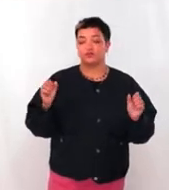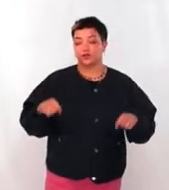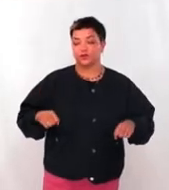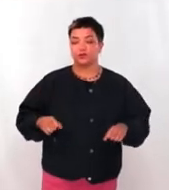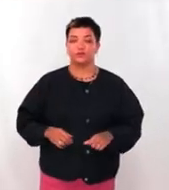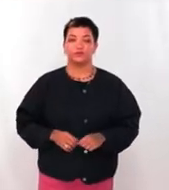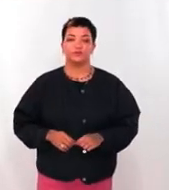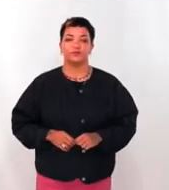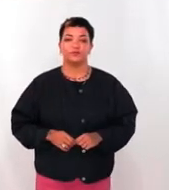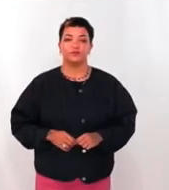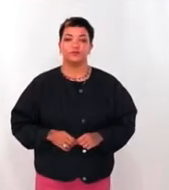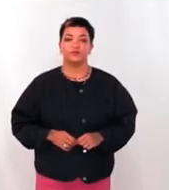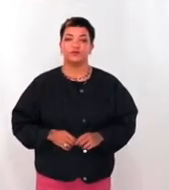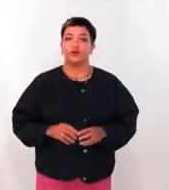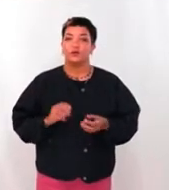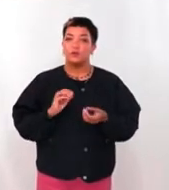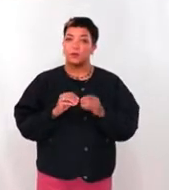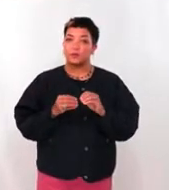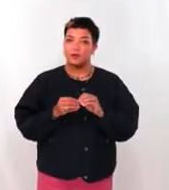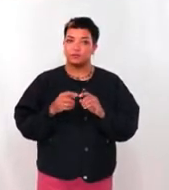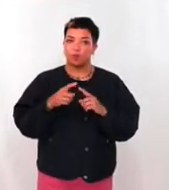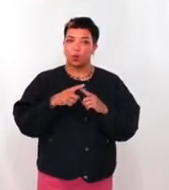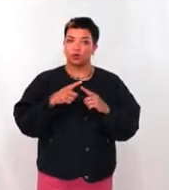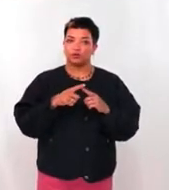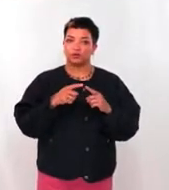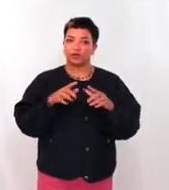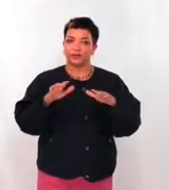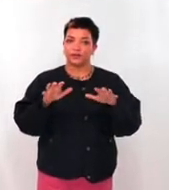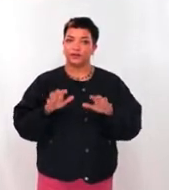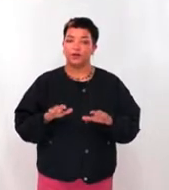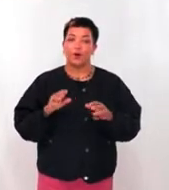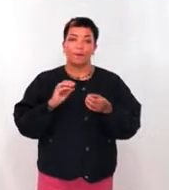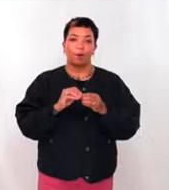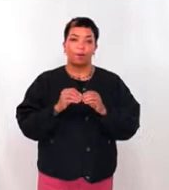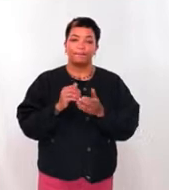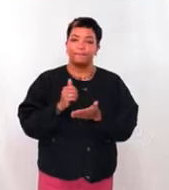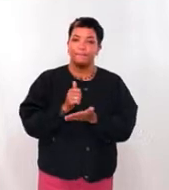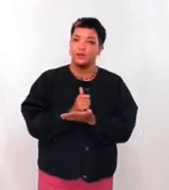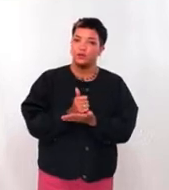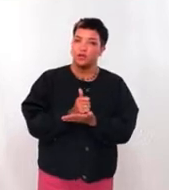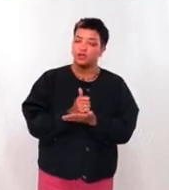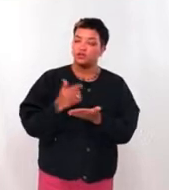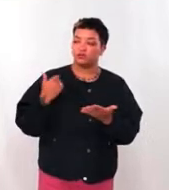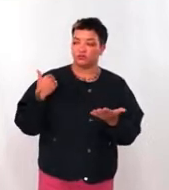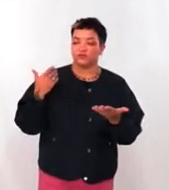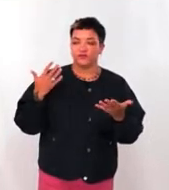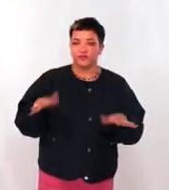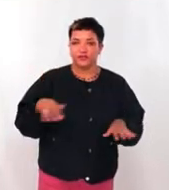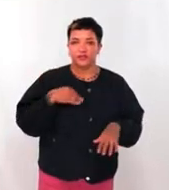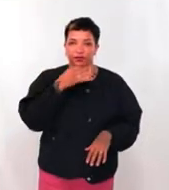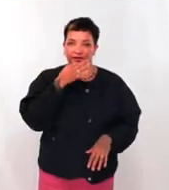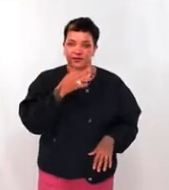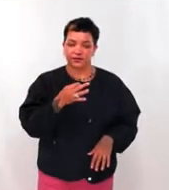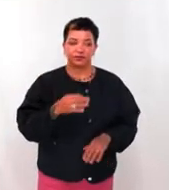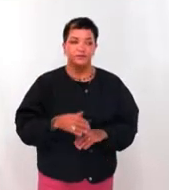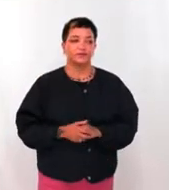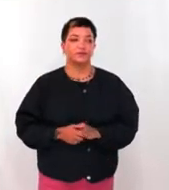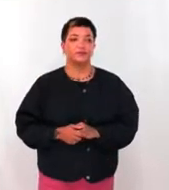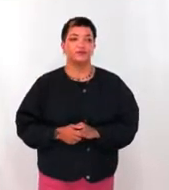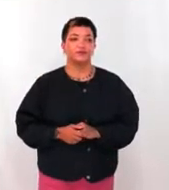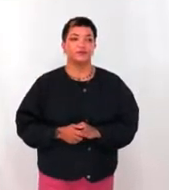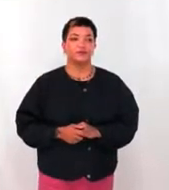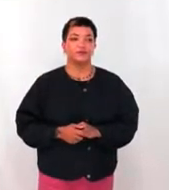On a un problème avec ce compte administratif, un problème de pilotage, ça a été dit, quand on regarde les